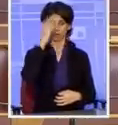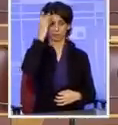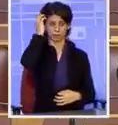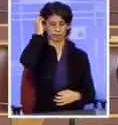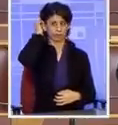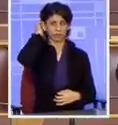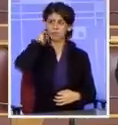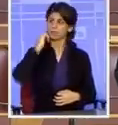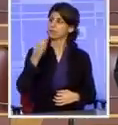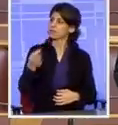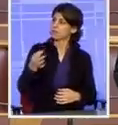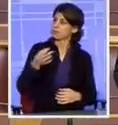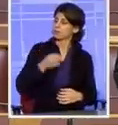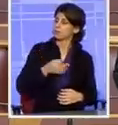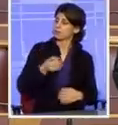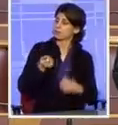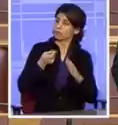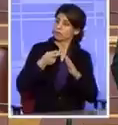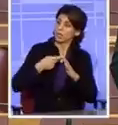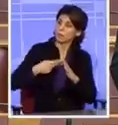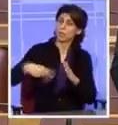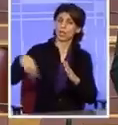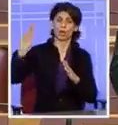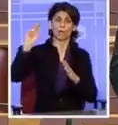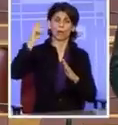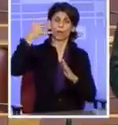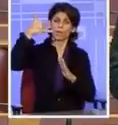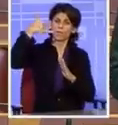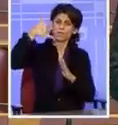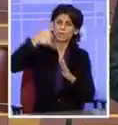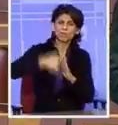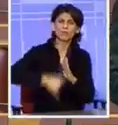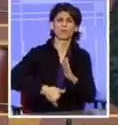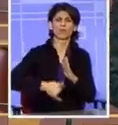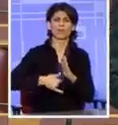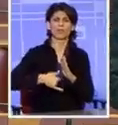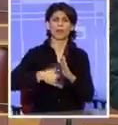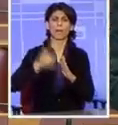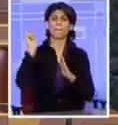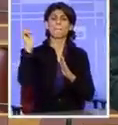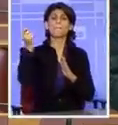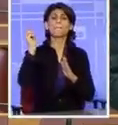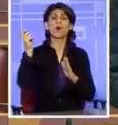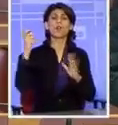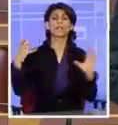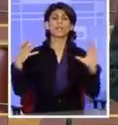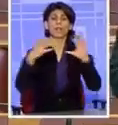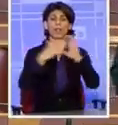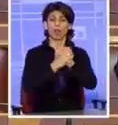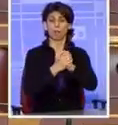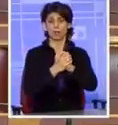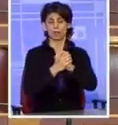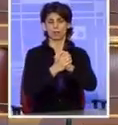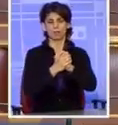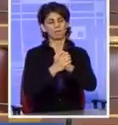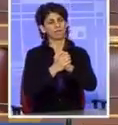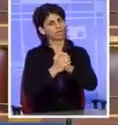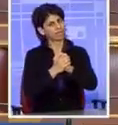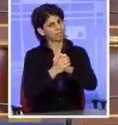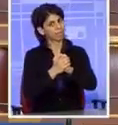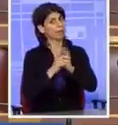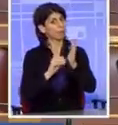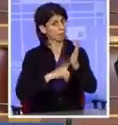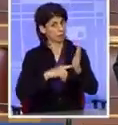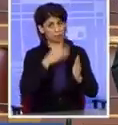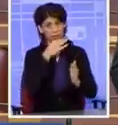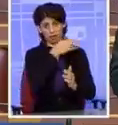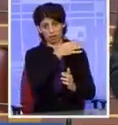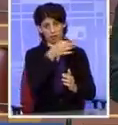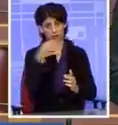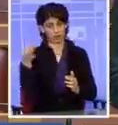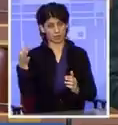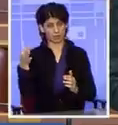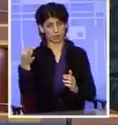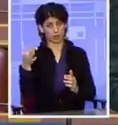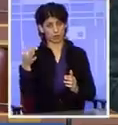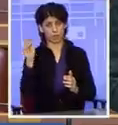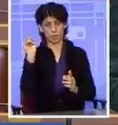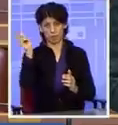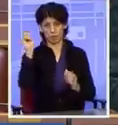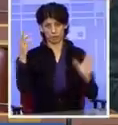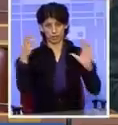μιλήσατε για περισσότερη και βαθύτερη πολιτική ενοποίηση. Πρέπει να σας πω ότι η πολιτική ενοποίηση χωρίς